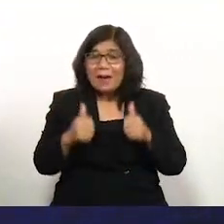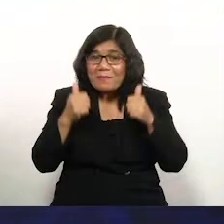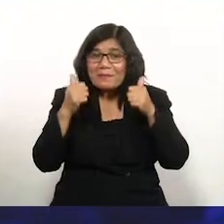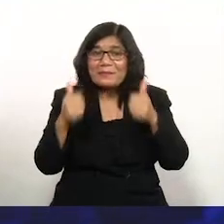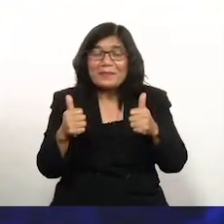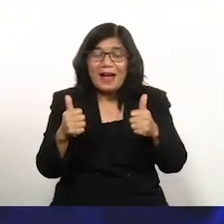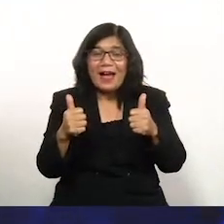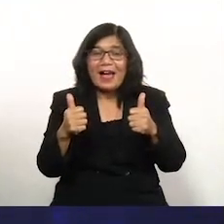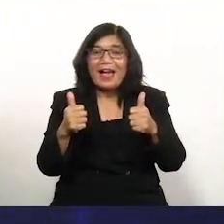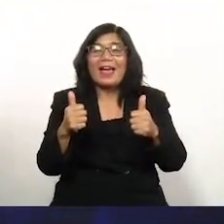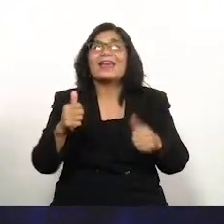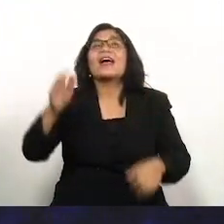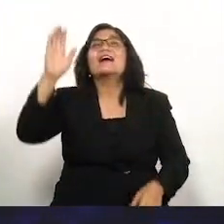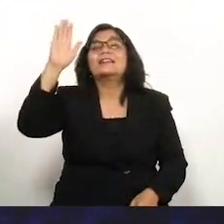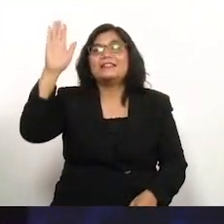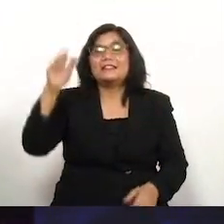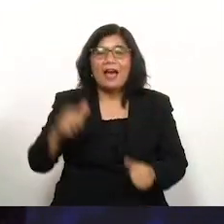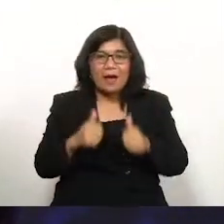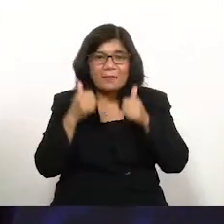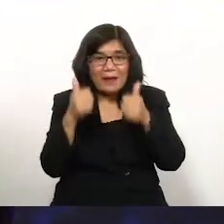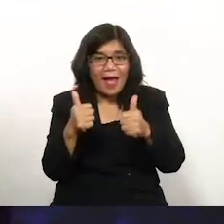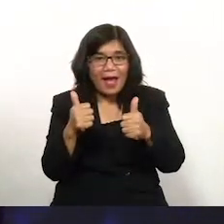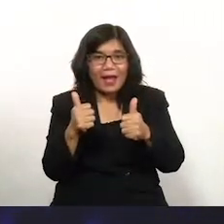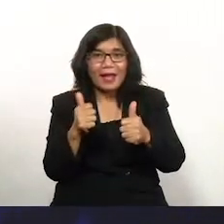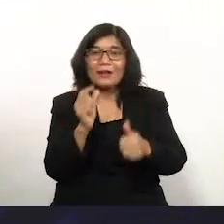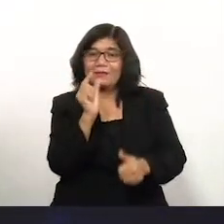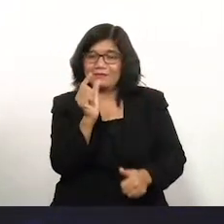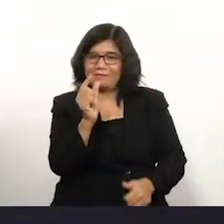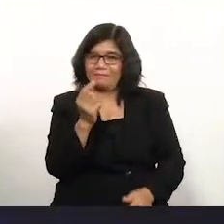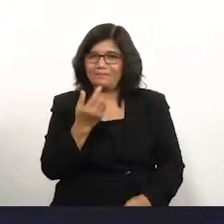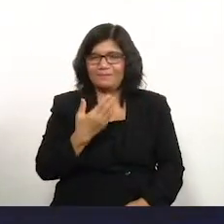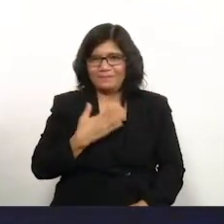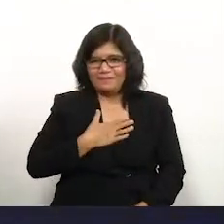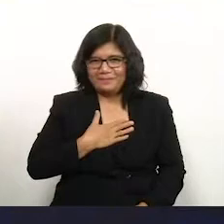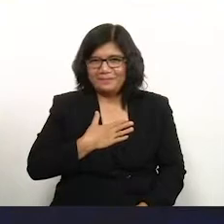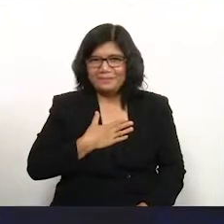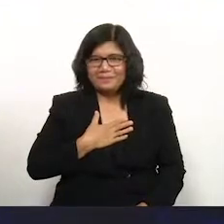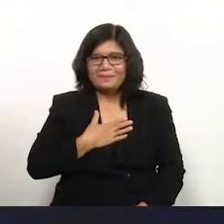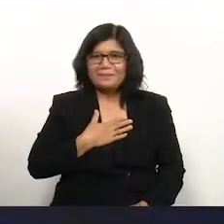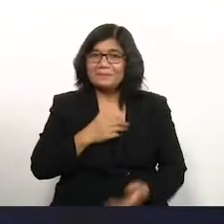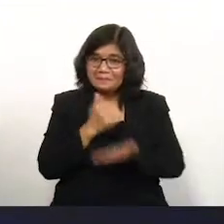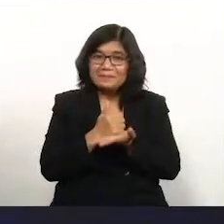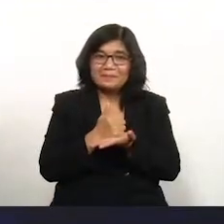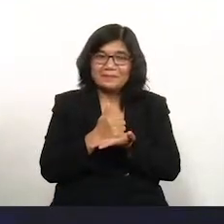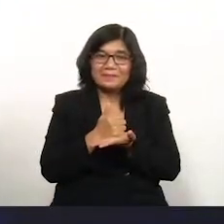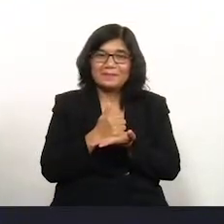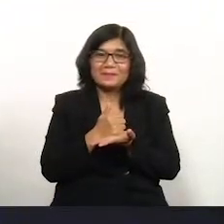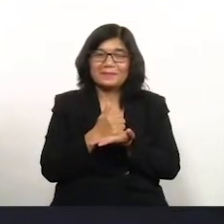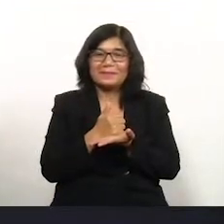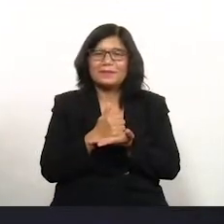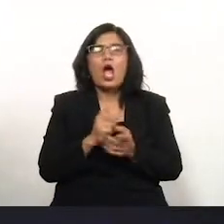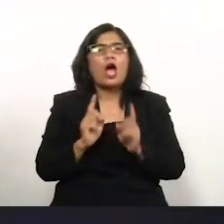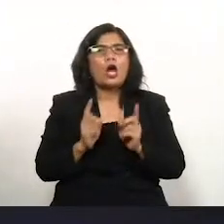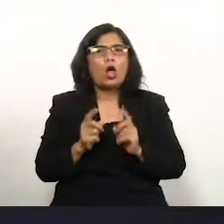ya alabait dia baik buat saya Amin Hai